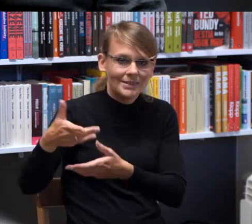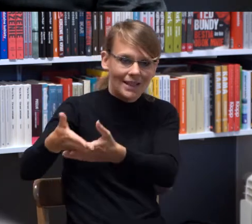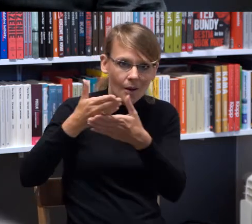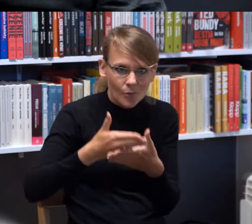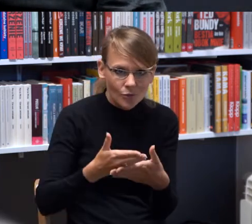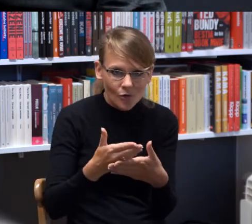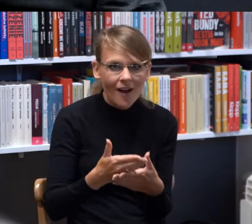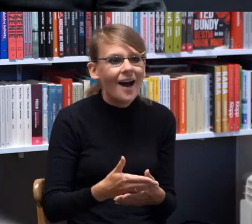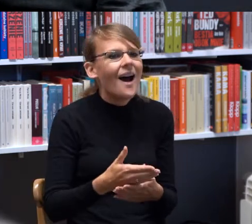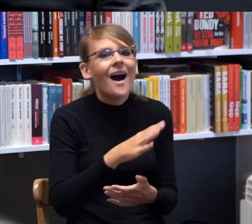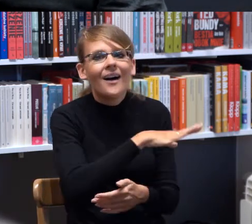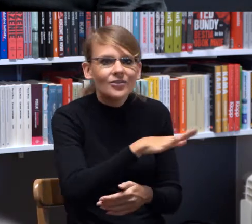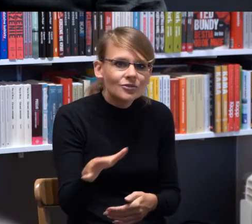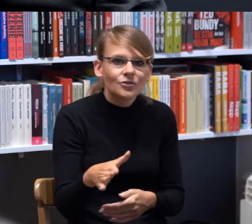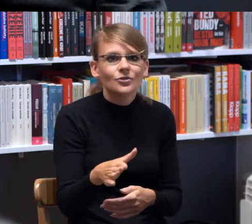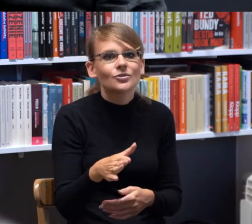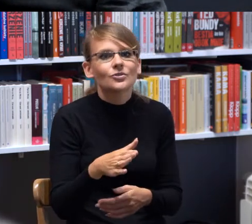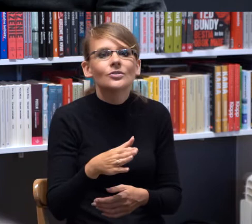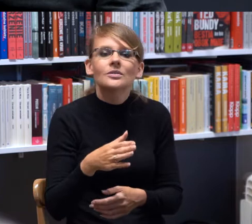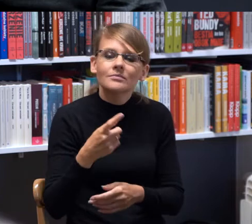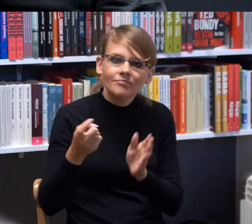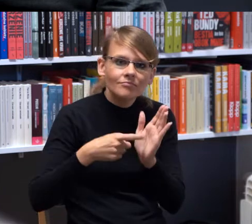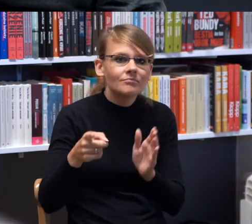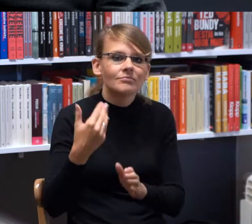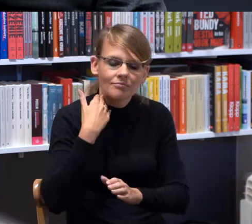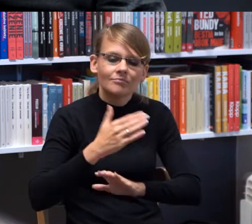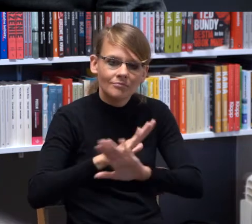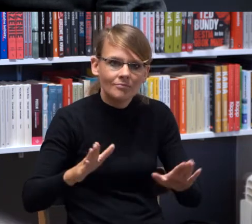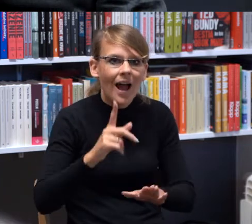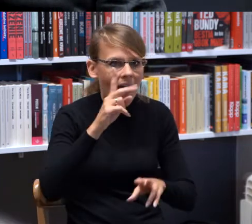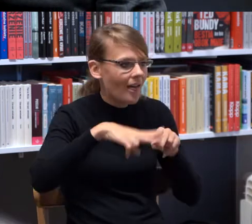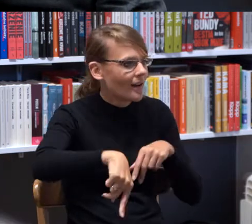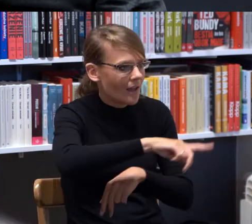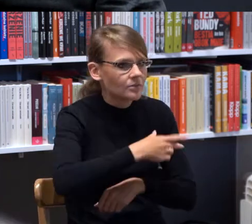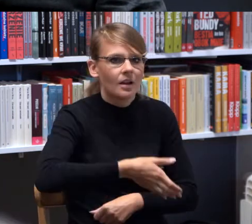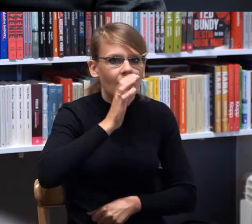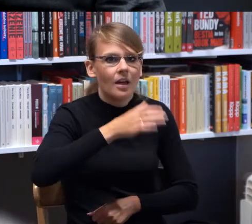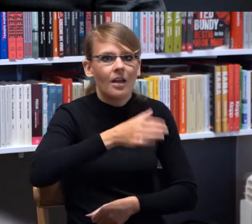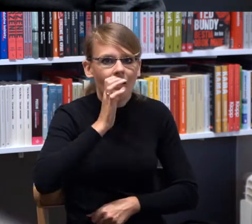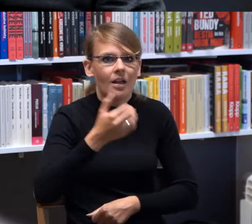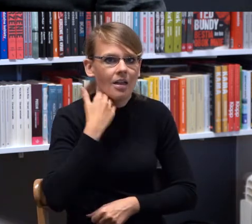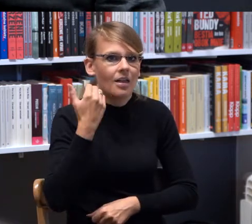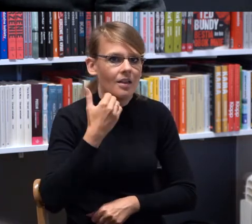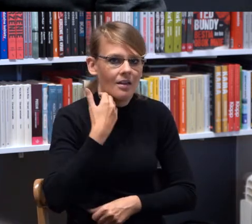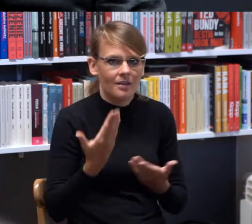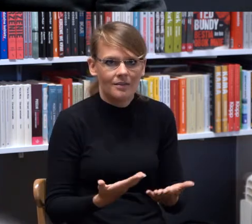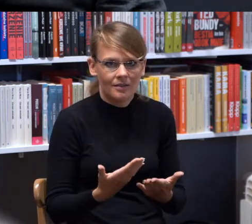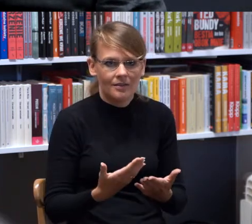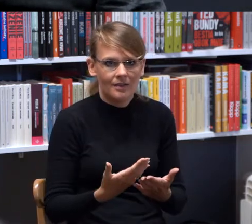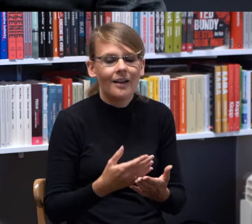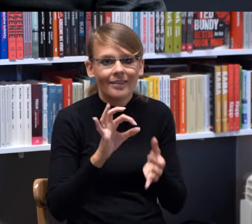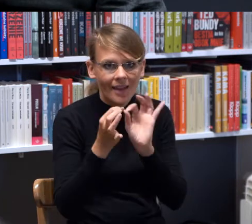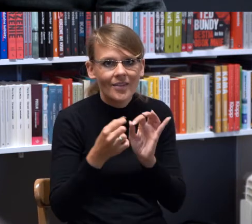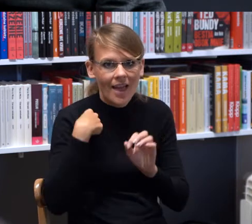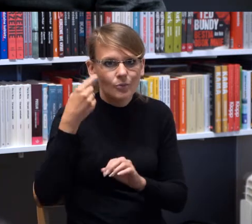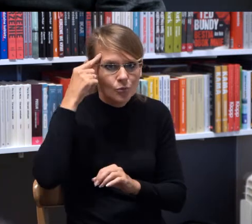ale oczywiście wszyscy oczekiwali od niego, że on nie będzie pił, ale wszyscy pili. I wręcz, nawet przypominam sobie,